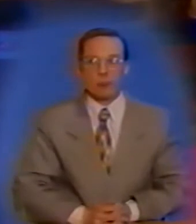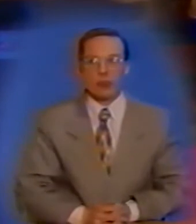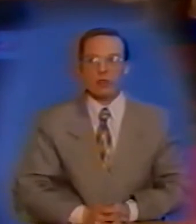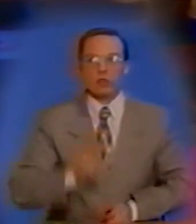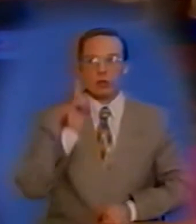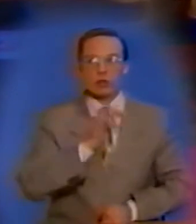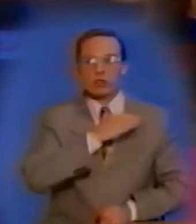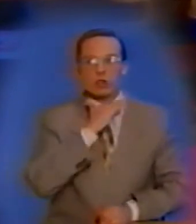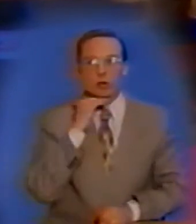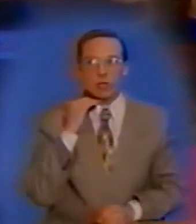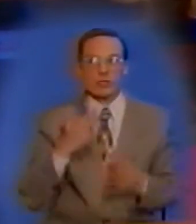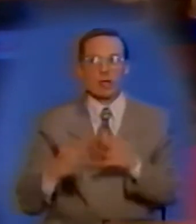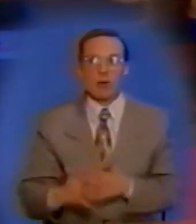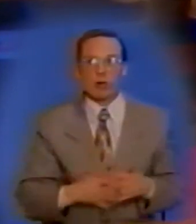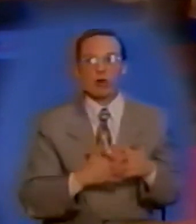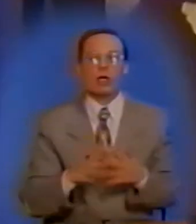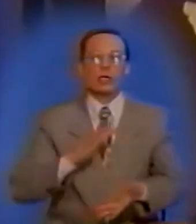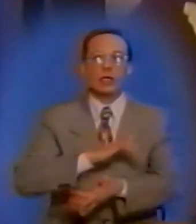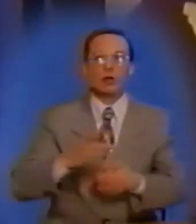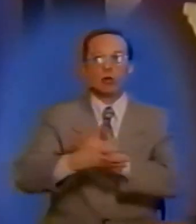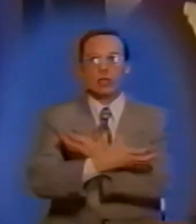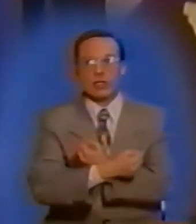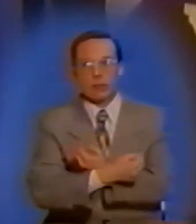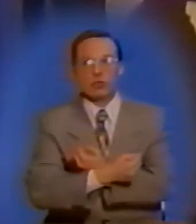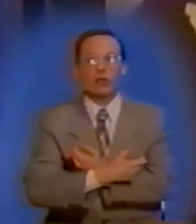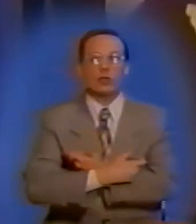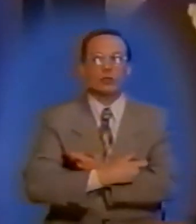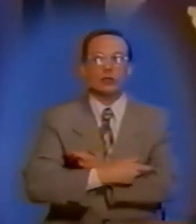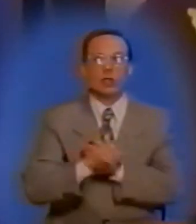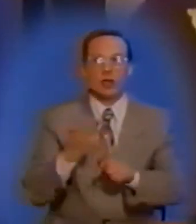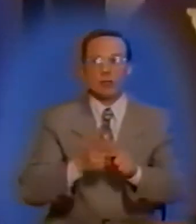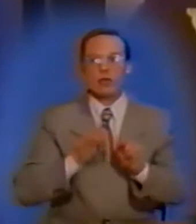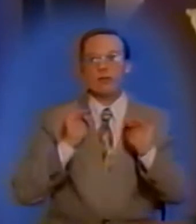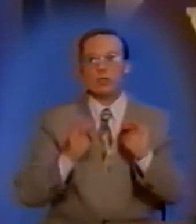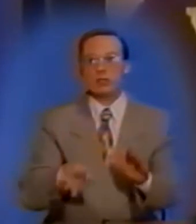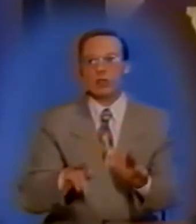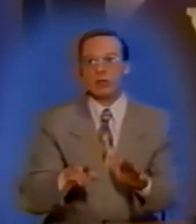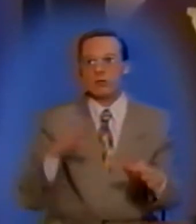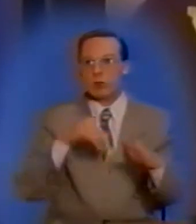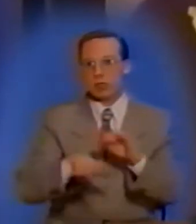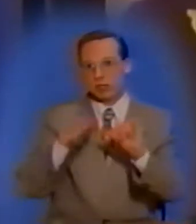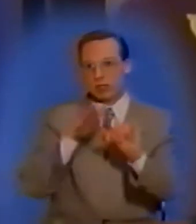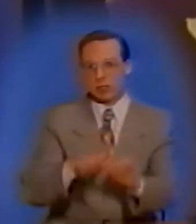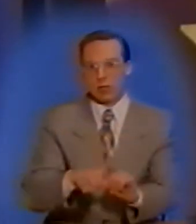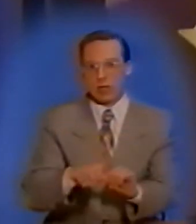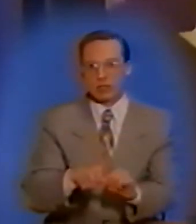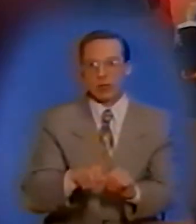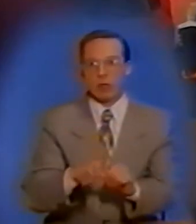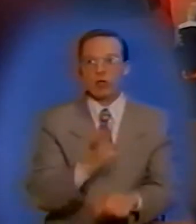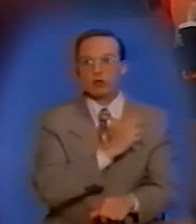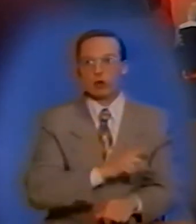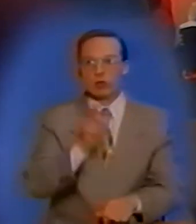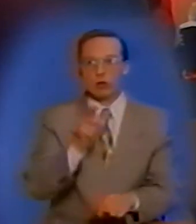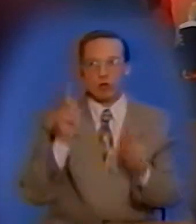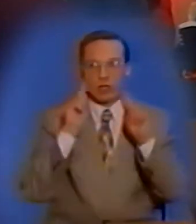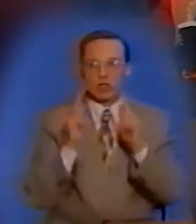nors daugelis Amerikoje gėjų ir lesbiečių galvoja, kad pas juos dar taip egzistuoja labai stipri diskriminacija. Sociologai galbūt net